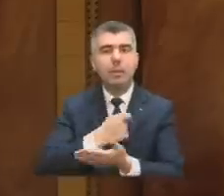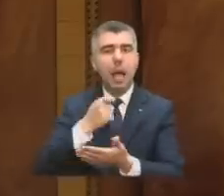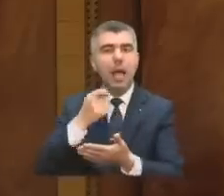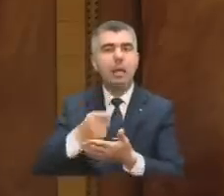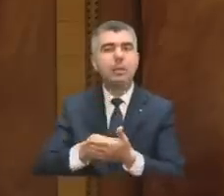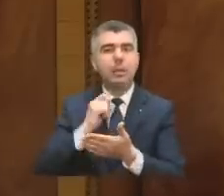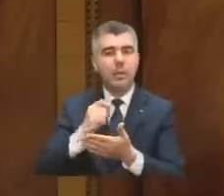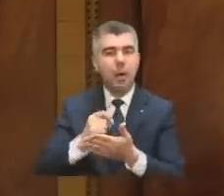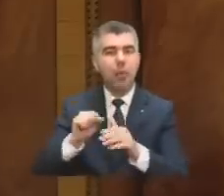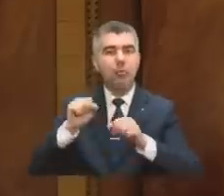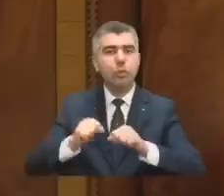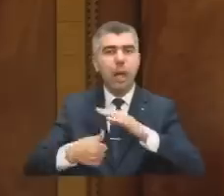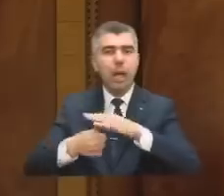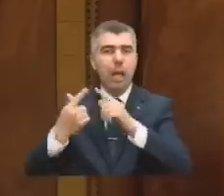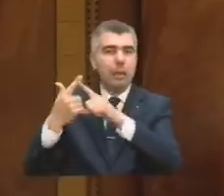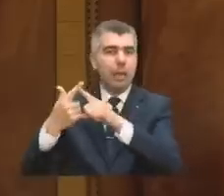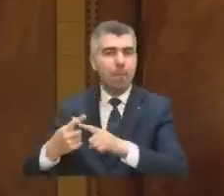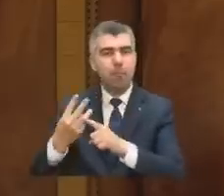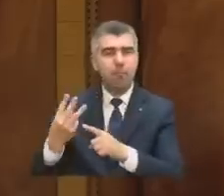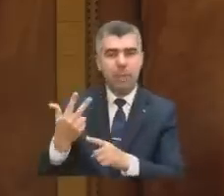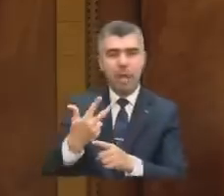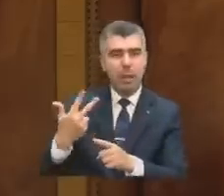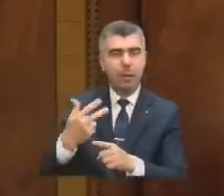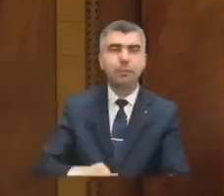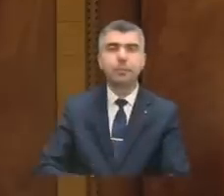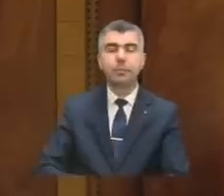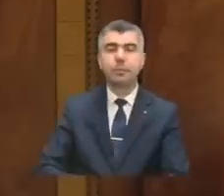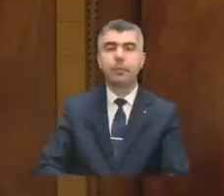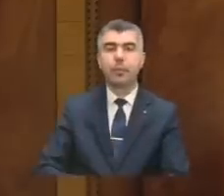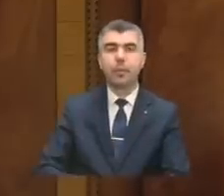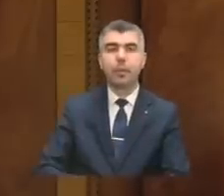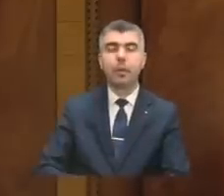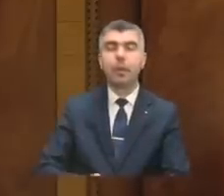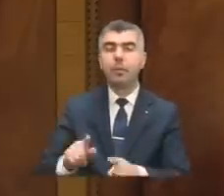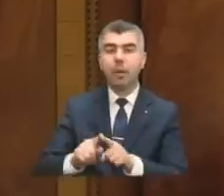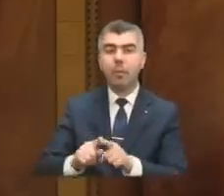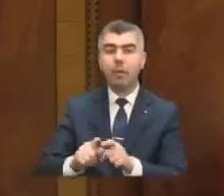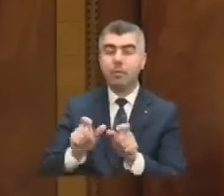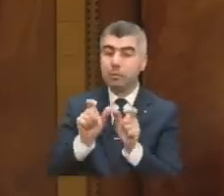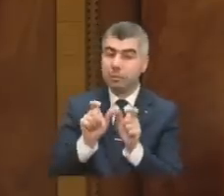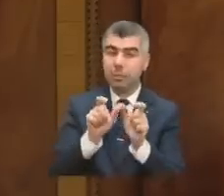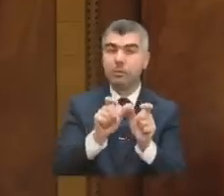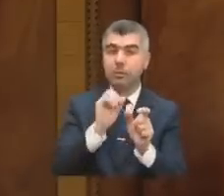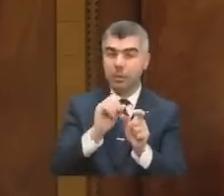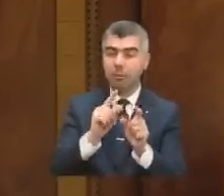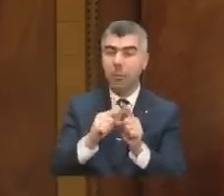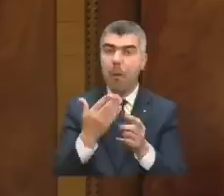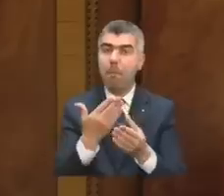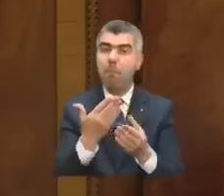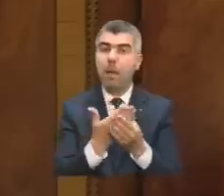والمجلس الاعلى للحسابات وعن مدى تقدم مسطره المتابعه للملفات